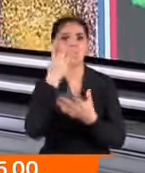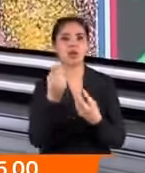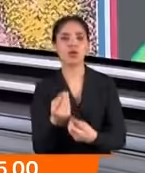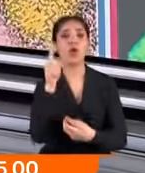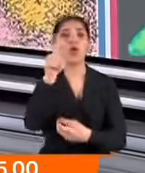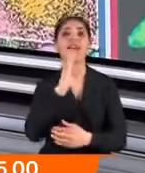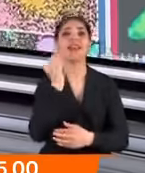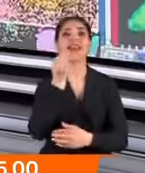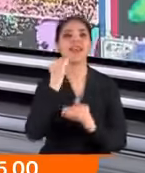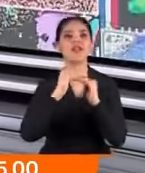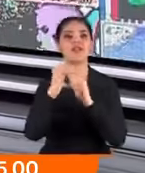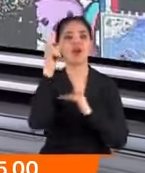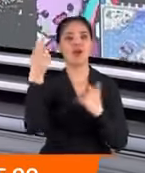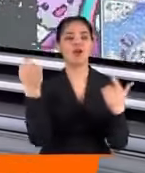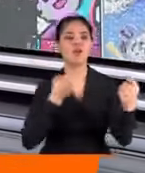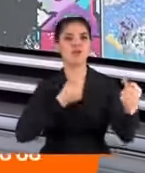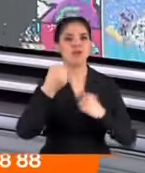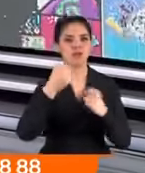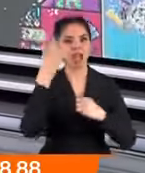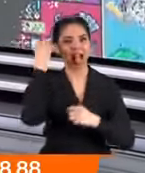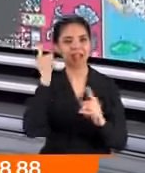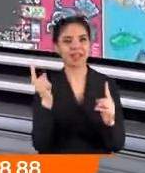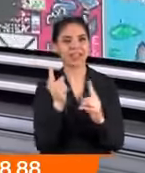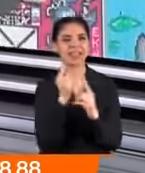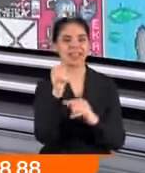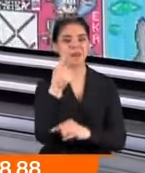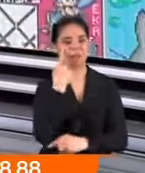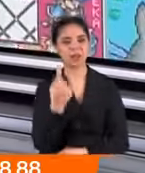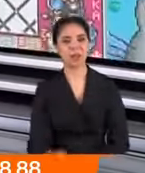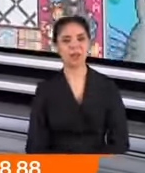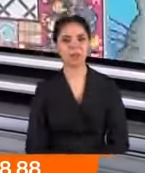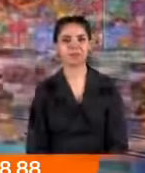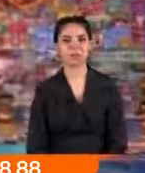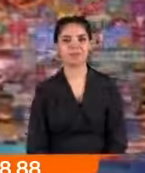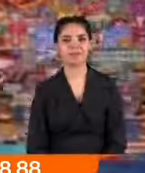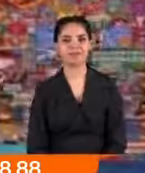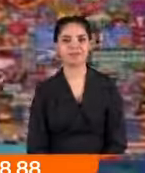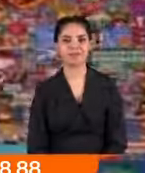İşte gençlerin verdiği o savaşın anlaşılabilir bir özeti.